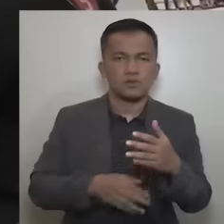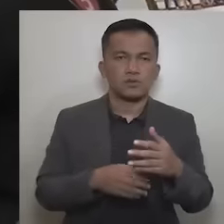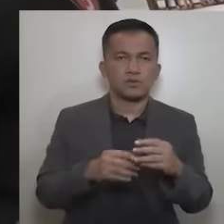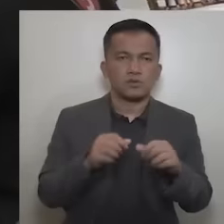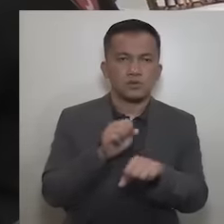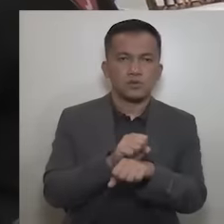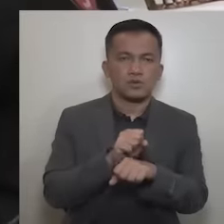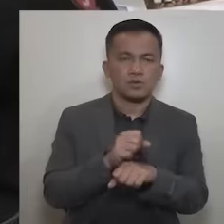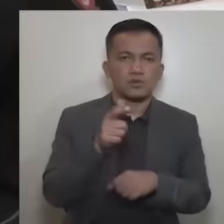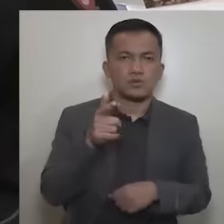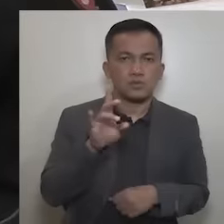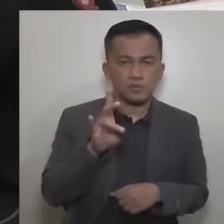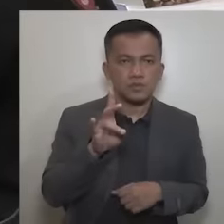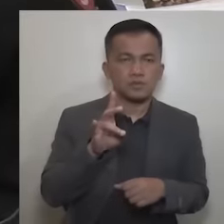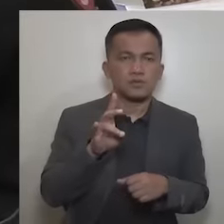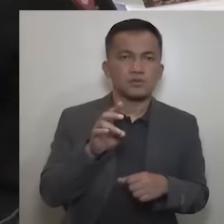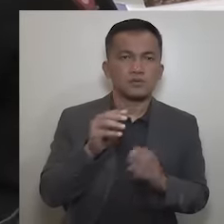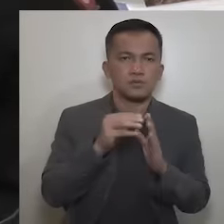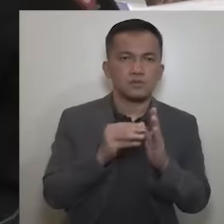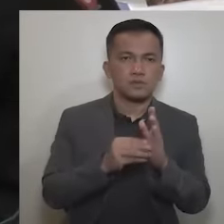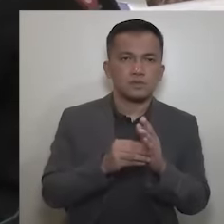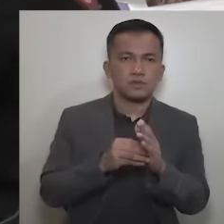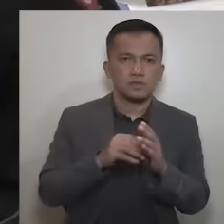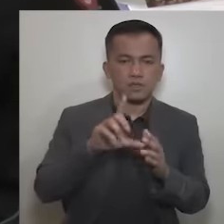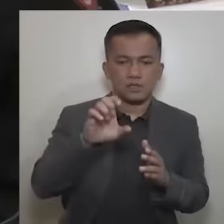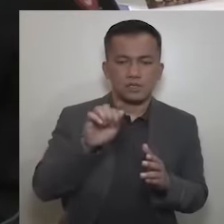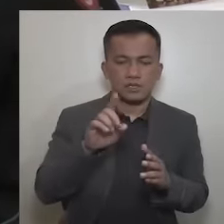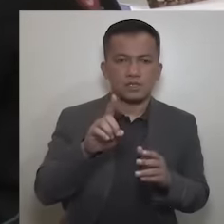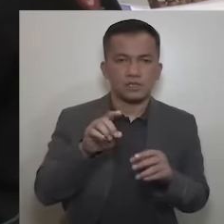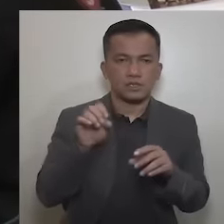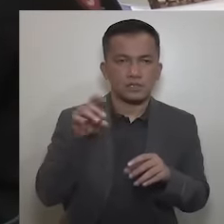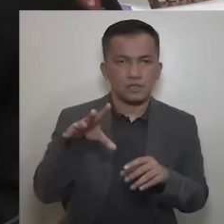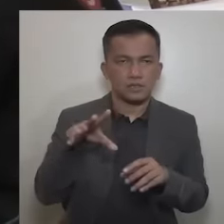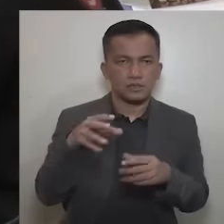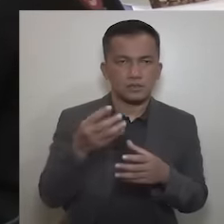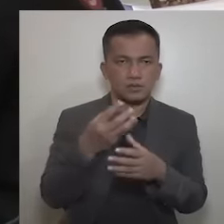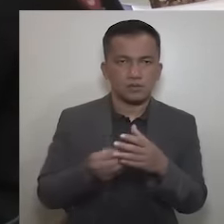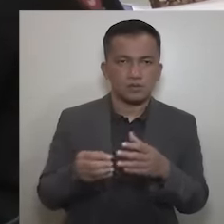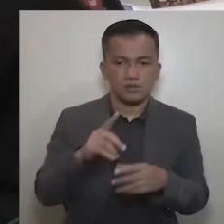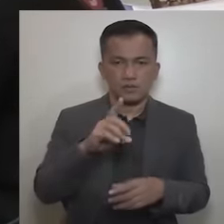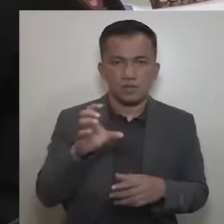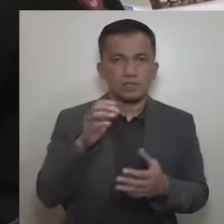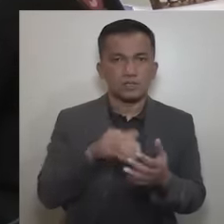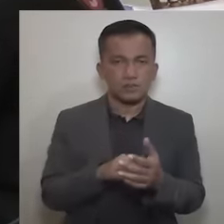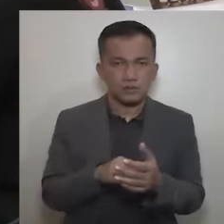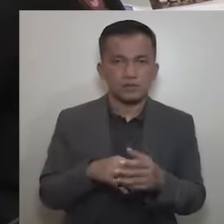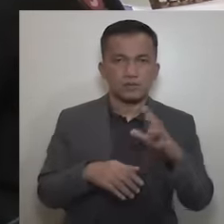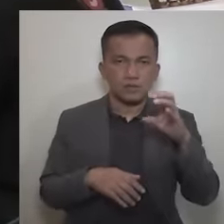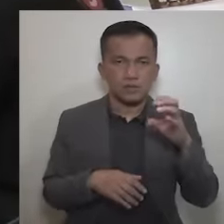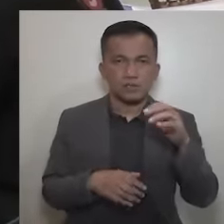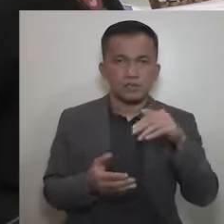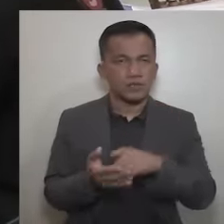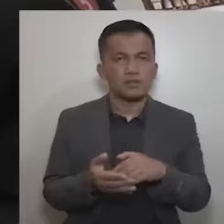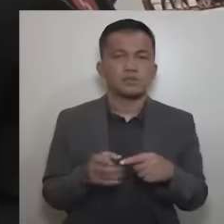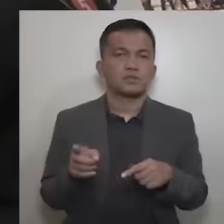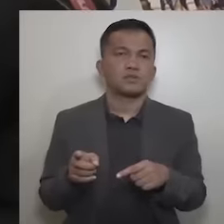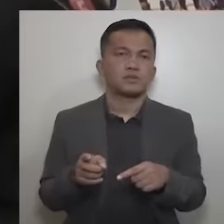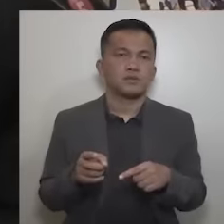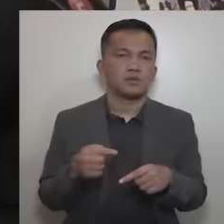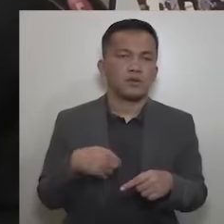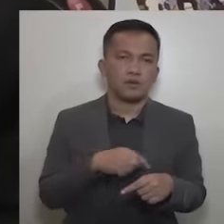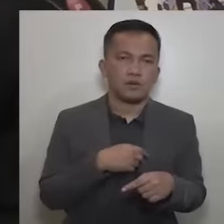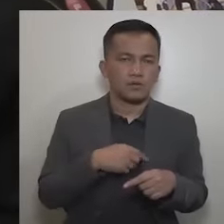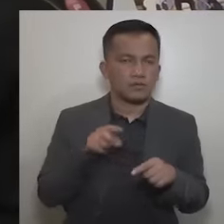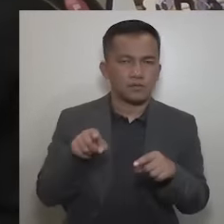costing and worthing 27 million. Mawala ang isang LED light niya nakalagay dyan kung magkano. Merong 100,000, may 500,000. Yun ang